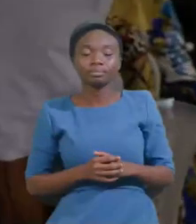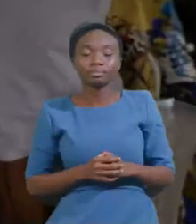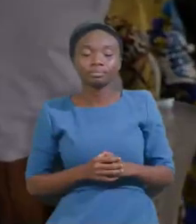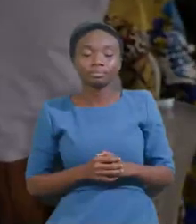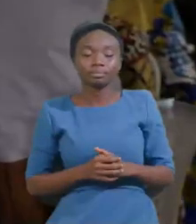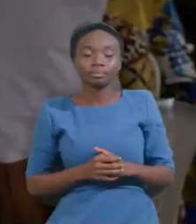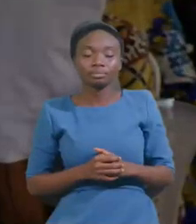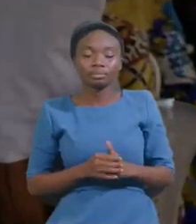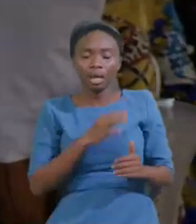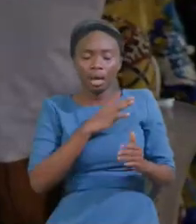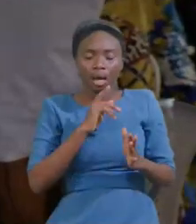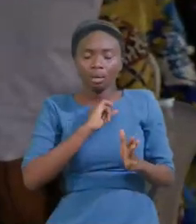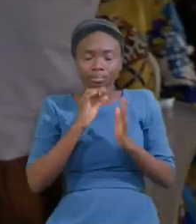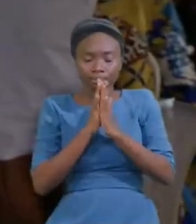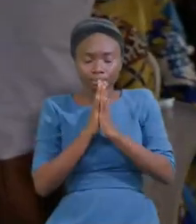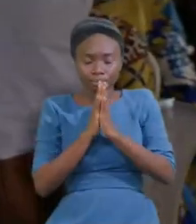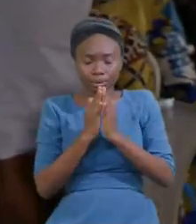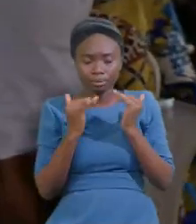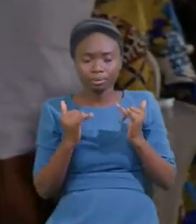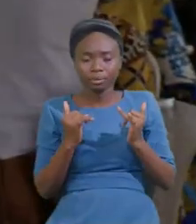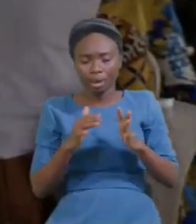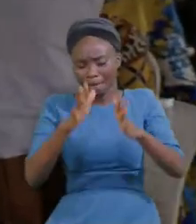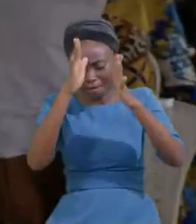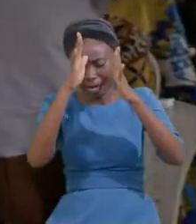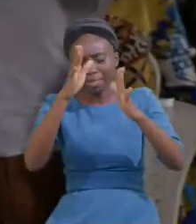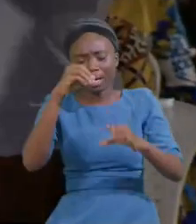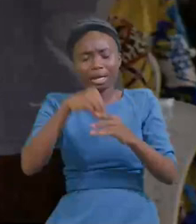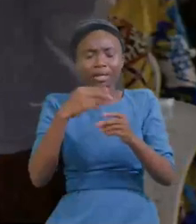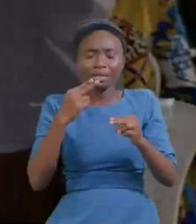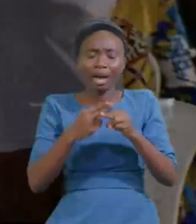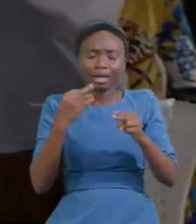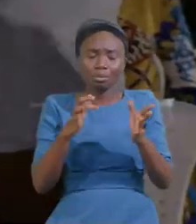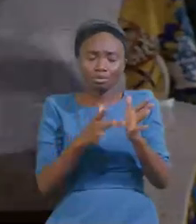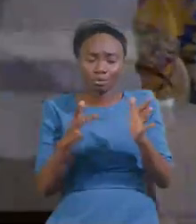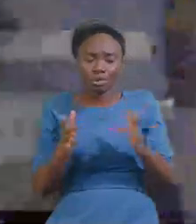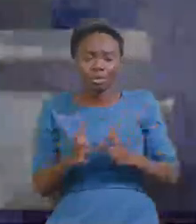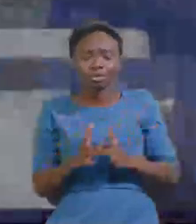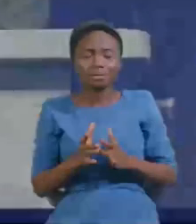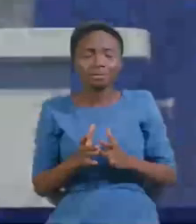Et cette paix viendra. Je prie pour toi maintenant.